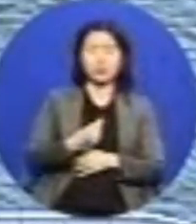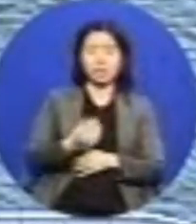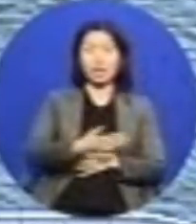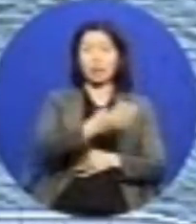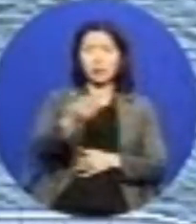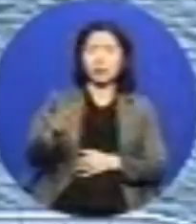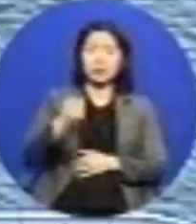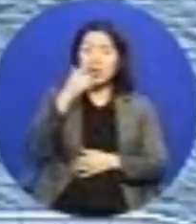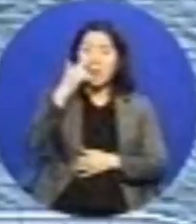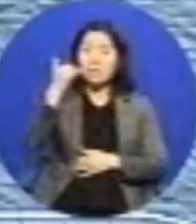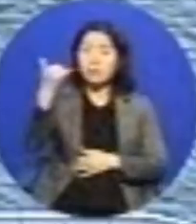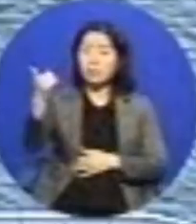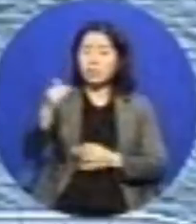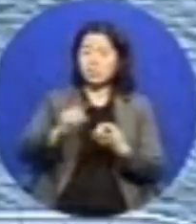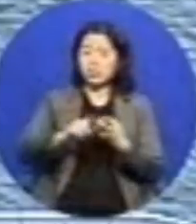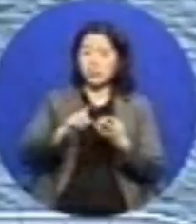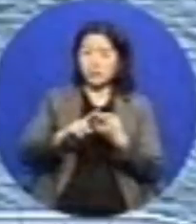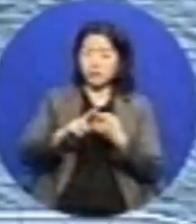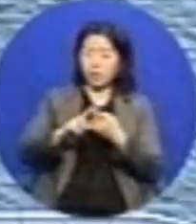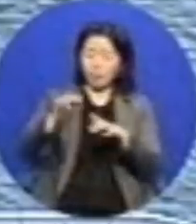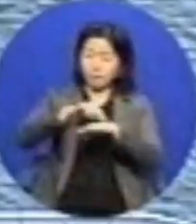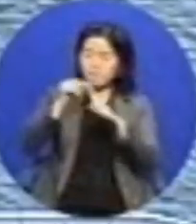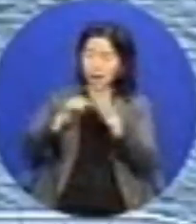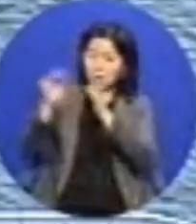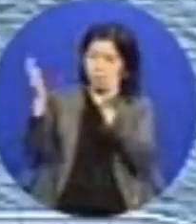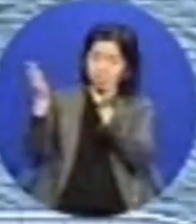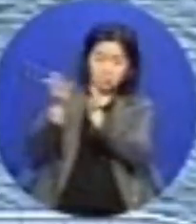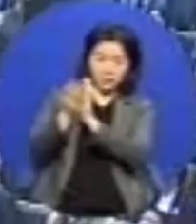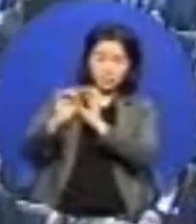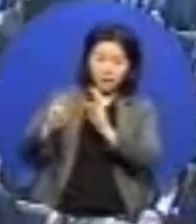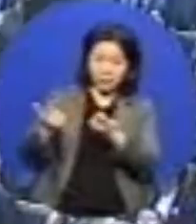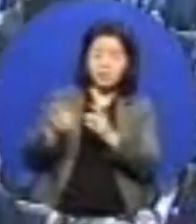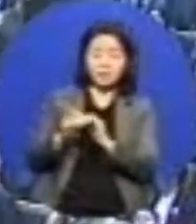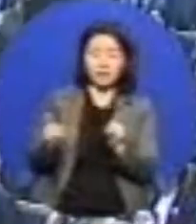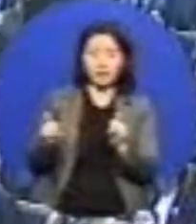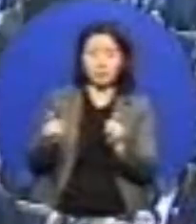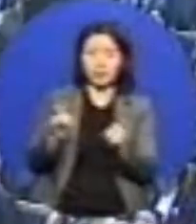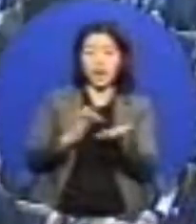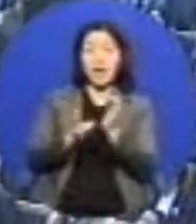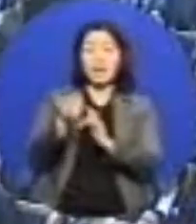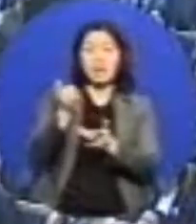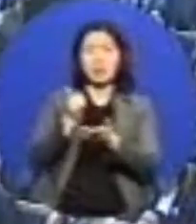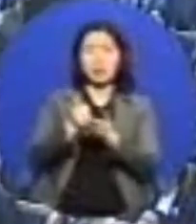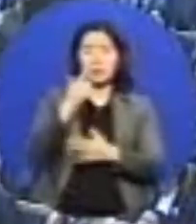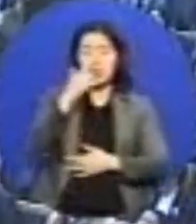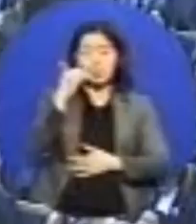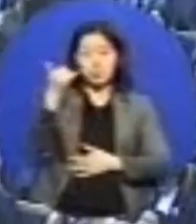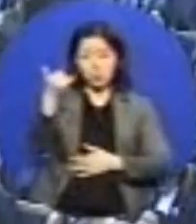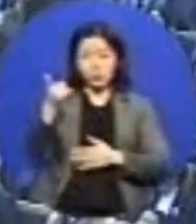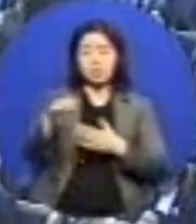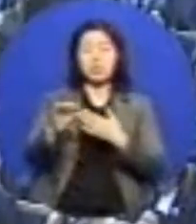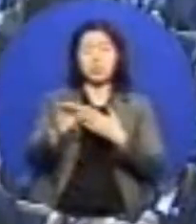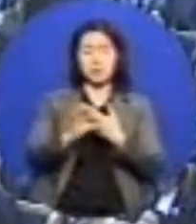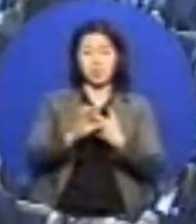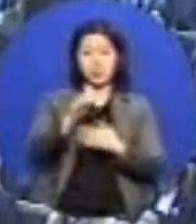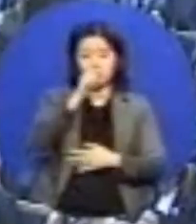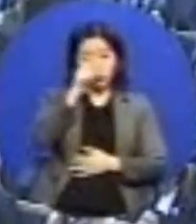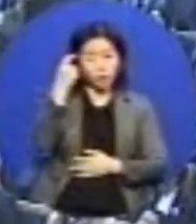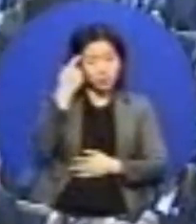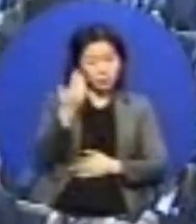부모님이 대해서 마음에 안드시는 분 예수님이 부모님 2시면 좋으실 겠네요 마찬가지에요